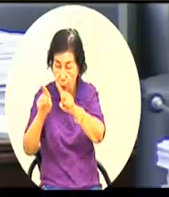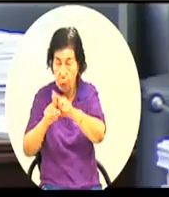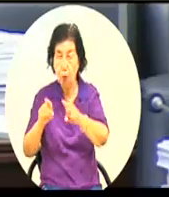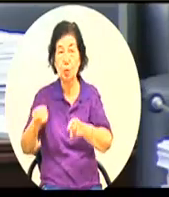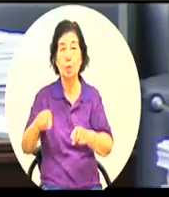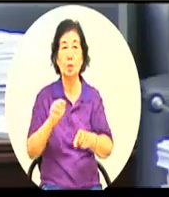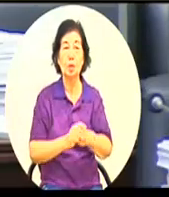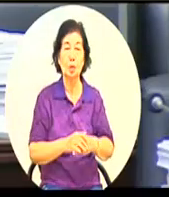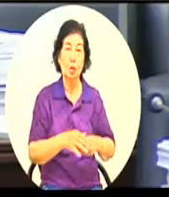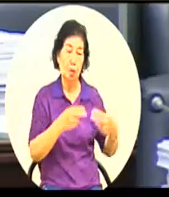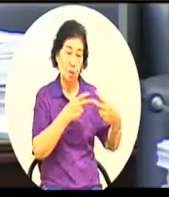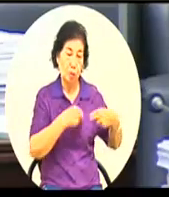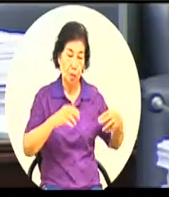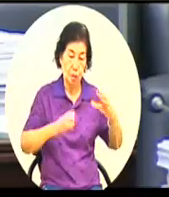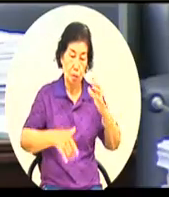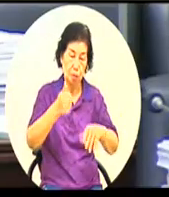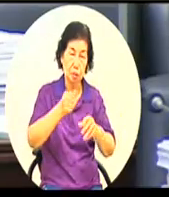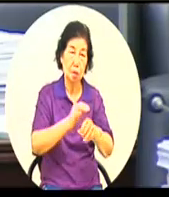他什么全部都给你，